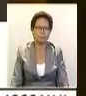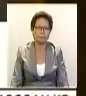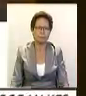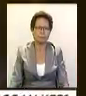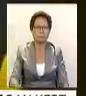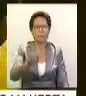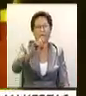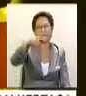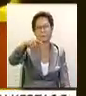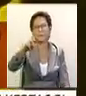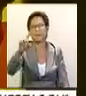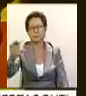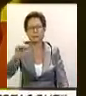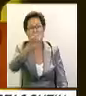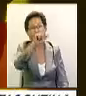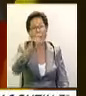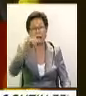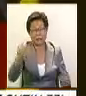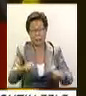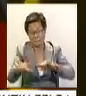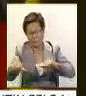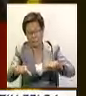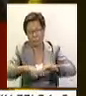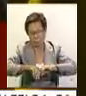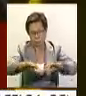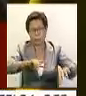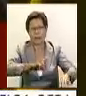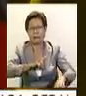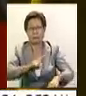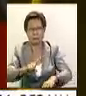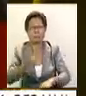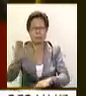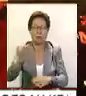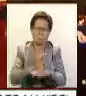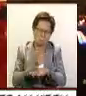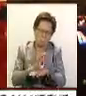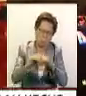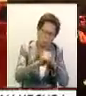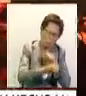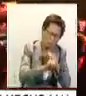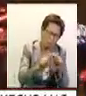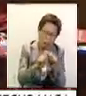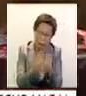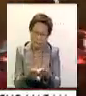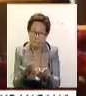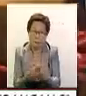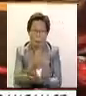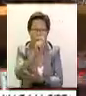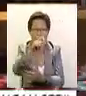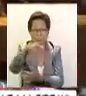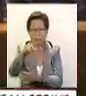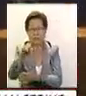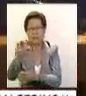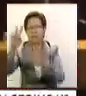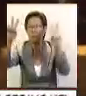Penyanyi ekspedisi Ali kini giat dengan aktiviti dakwah. Meski sibuk menjalani promosi album terbaru ekspedisi berjudul